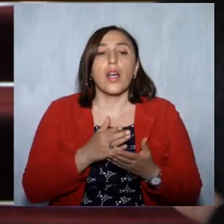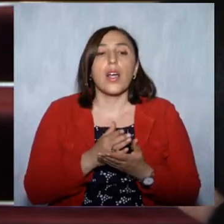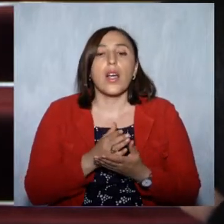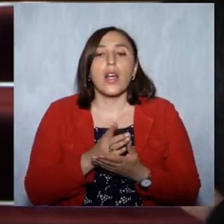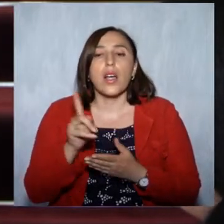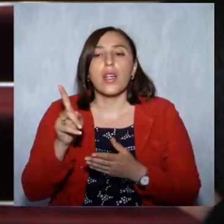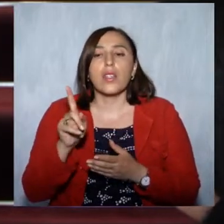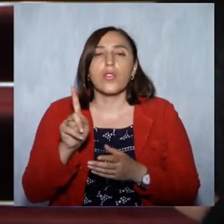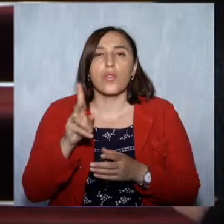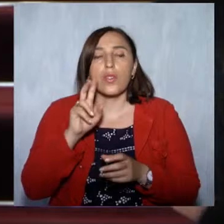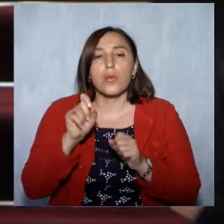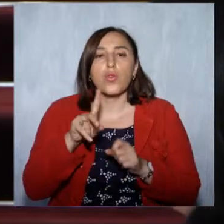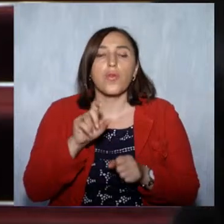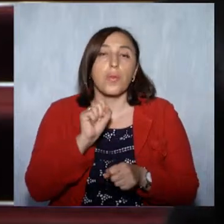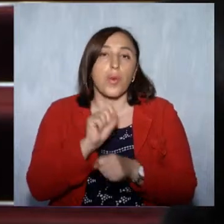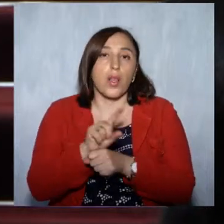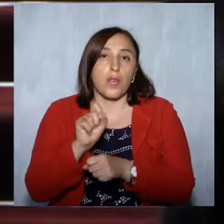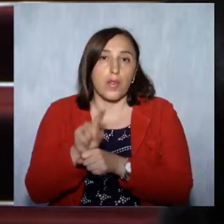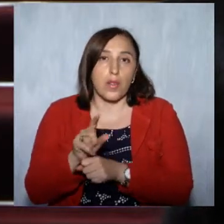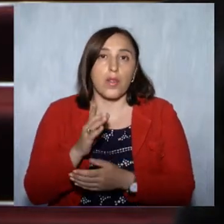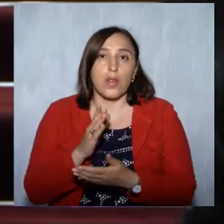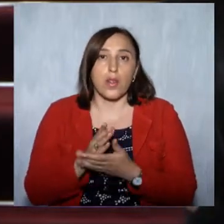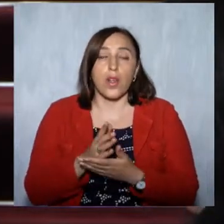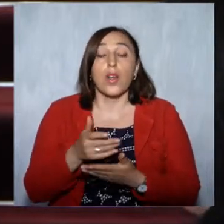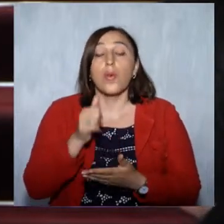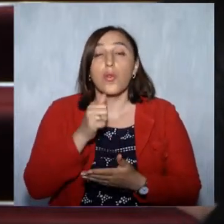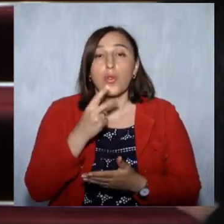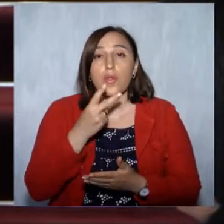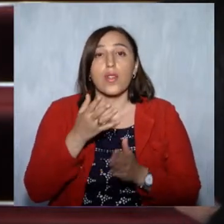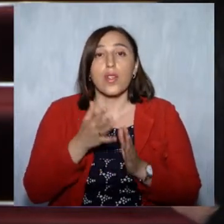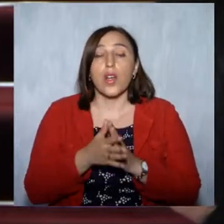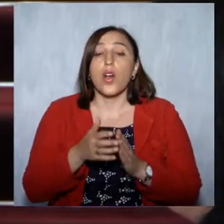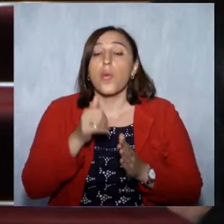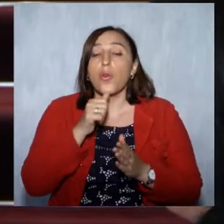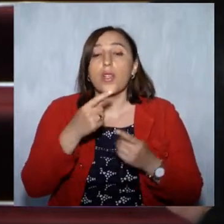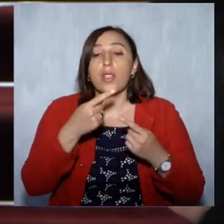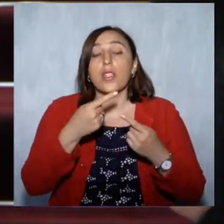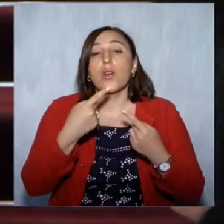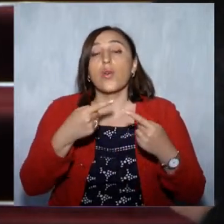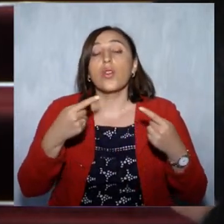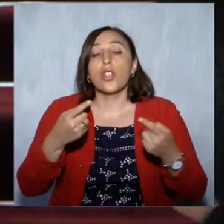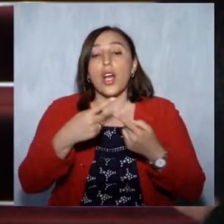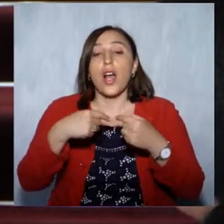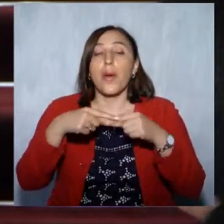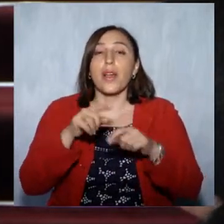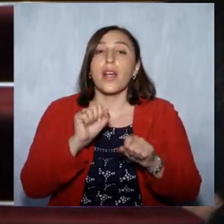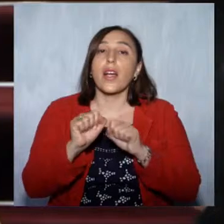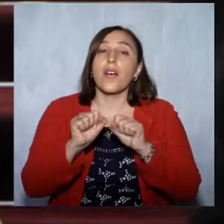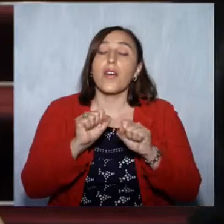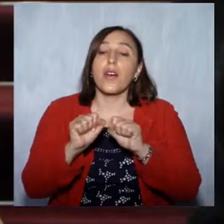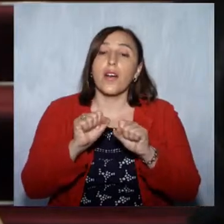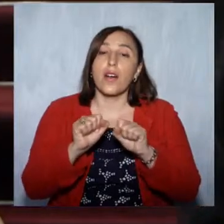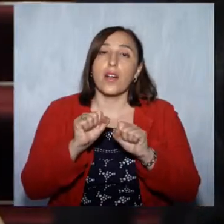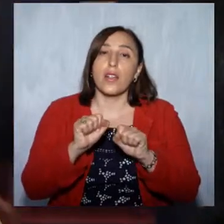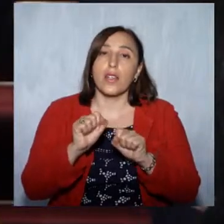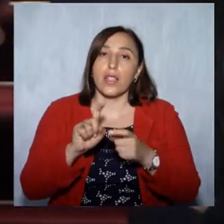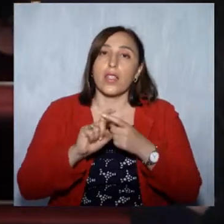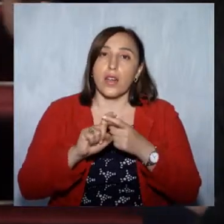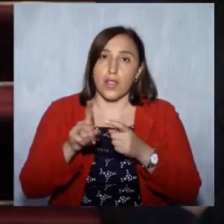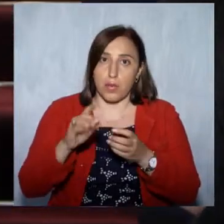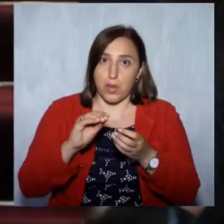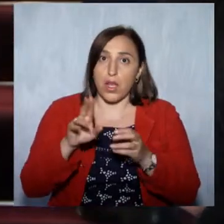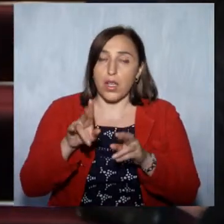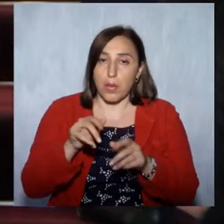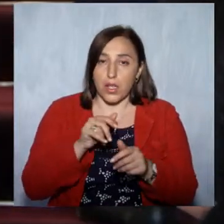կա։ Ես ուղղակի ուզում եմ դուք փորձեք համայնության մեջ դնել որևէ այլ համայնքների ղեկավարների նկատմամբ նման հետապնդումներ կան։